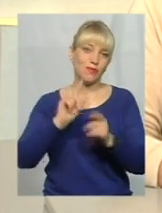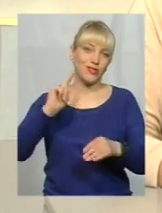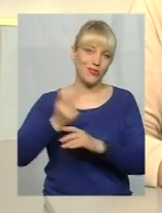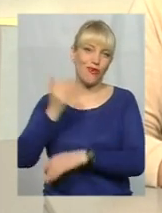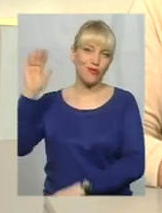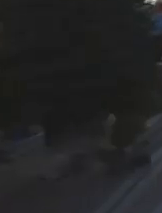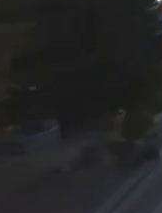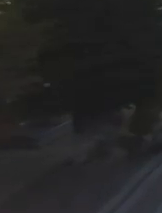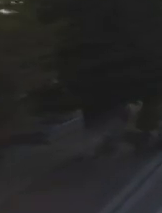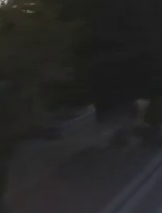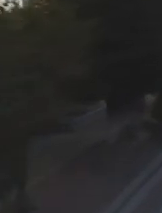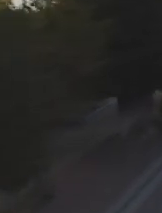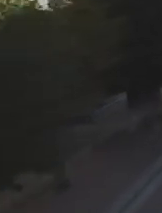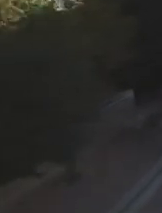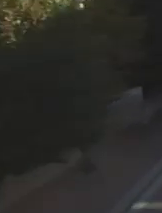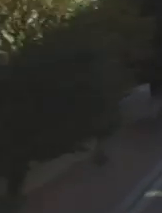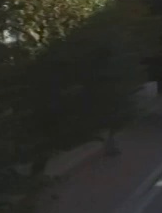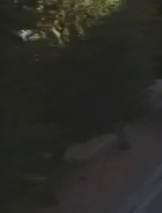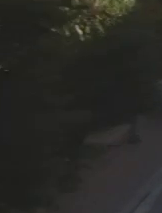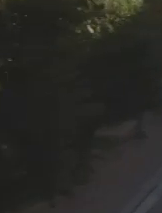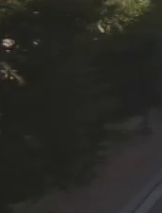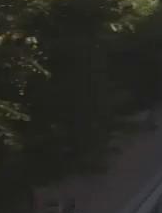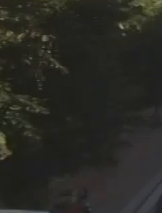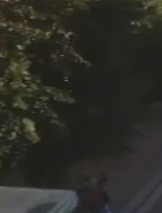Дякую. Дякую.